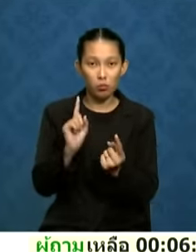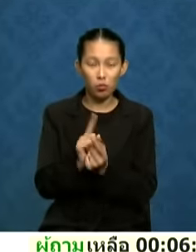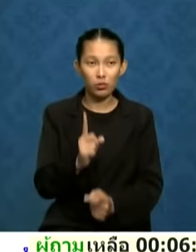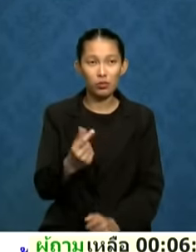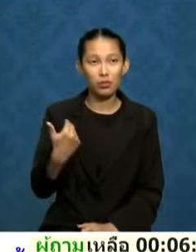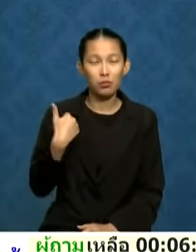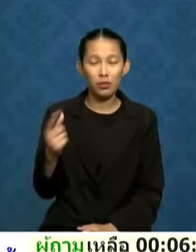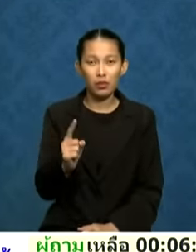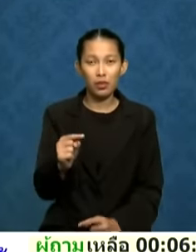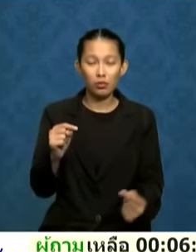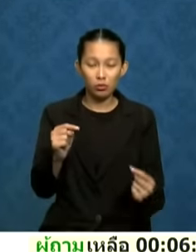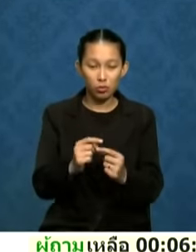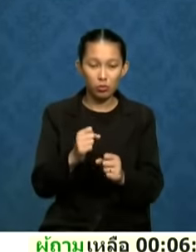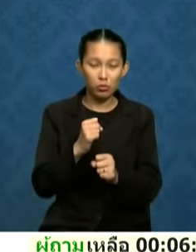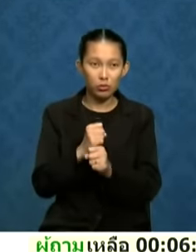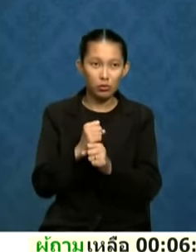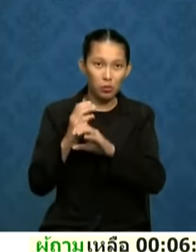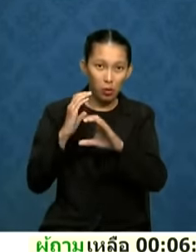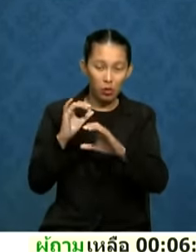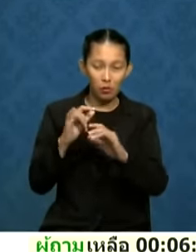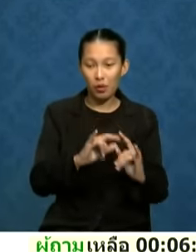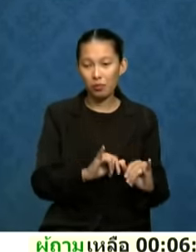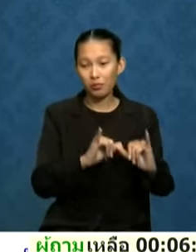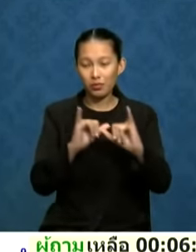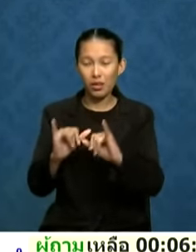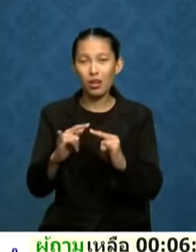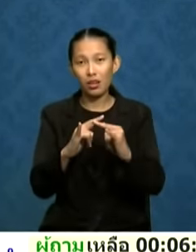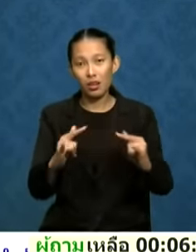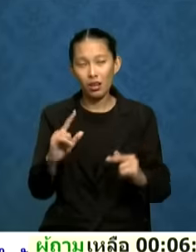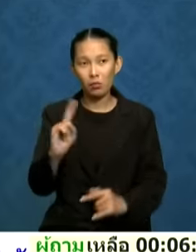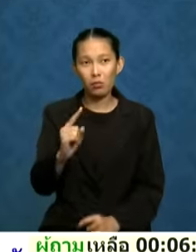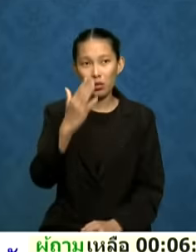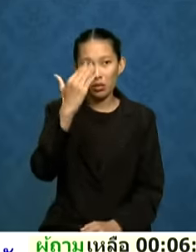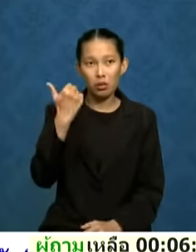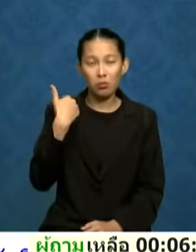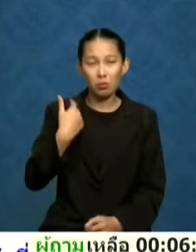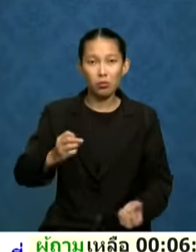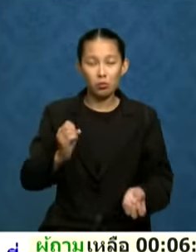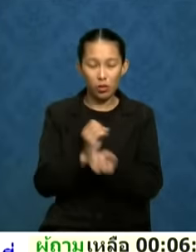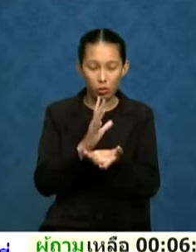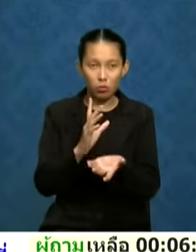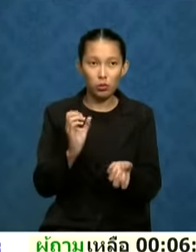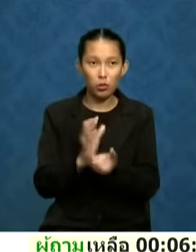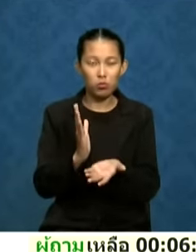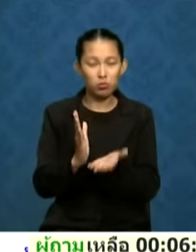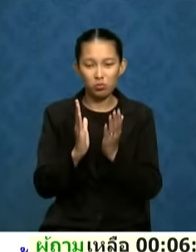ในระว่างที่มีการ ตำเรียงคลจะไปอยู่อีกค่าย lebih พอจนตอนนั้น เหต counted คน จำนวน มม